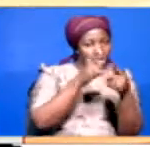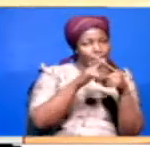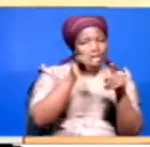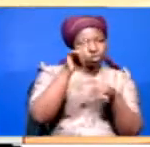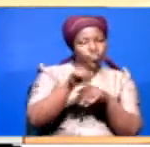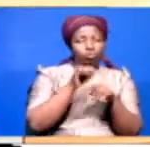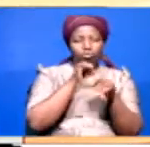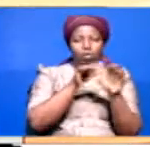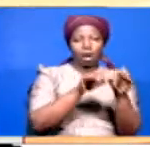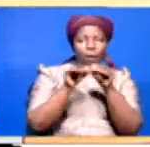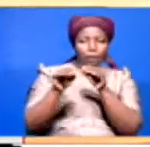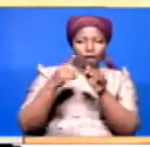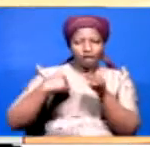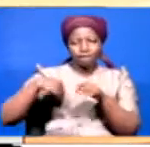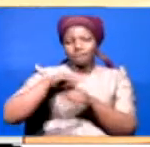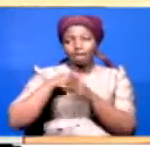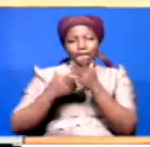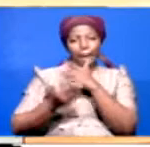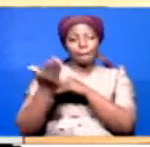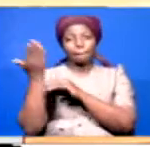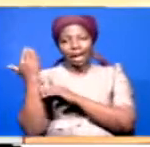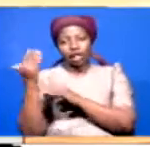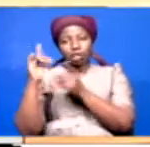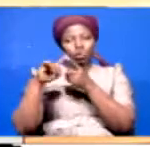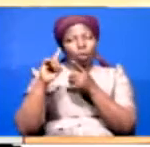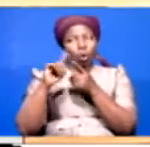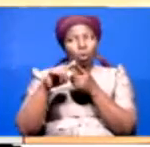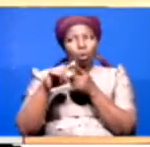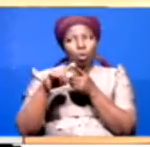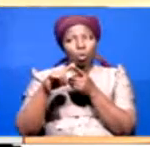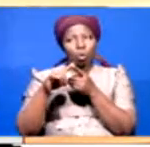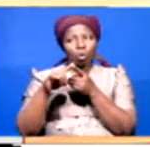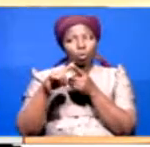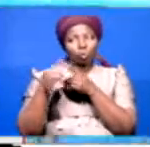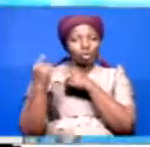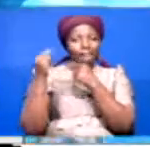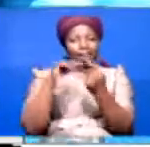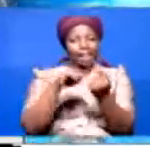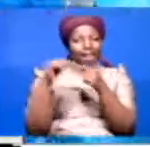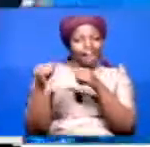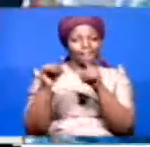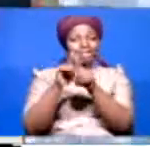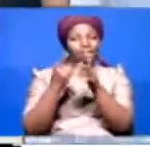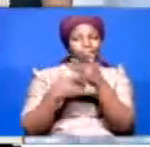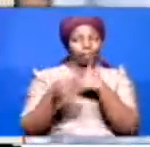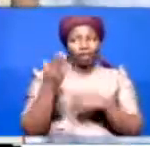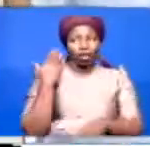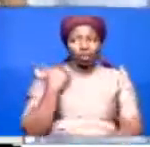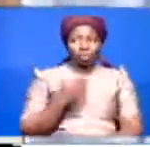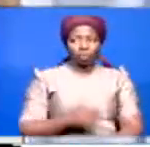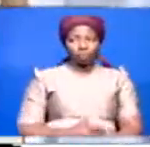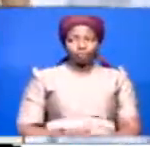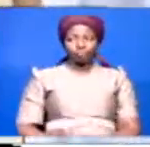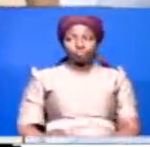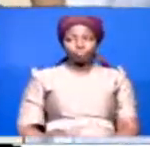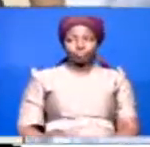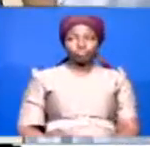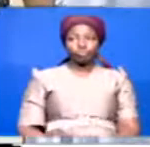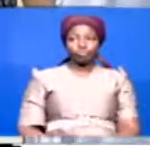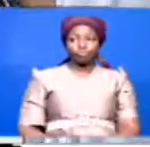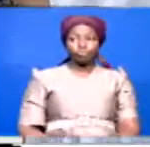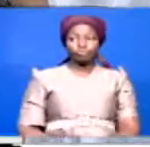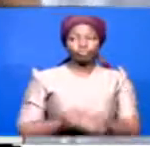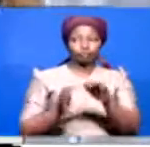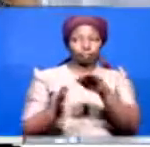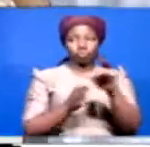kwa ile mambo ya hafla ya kuumizana vile ilikuwa mbele. Ingineko, seneta